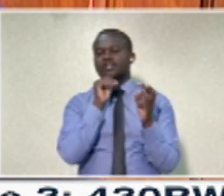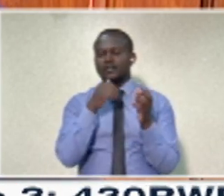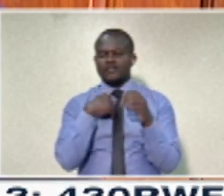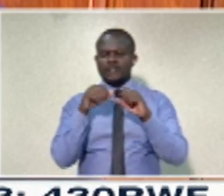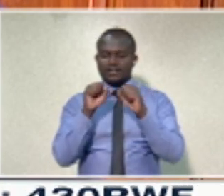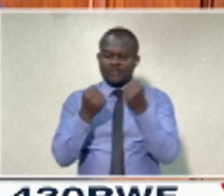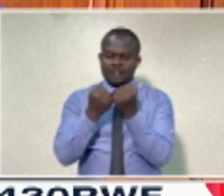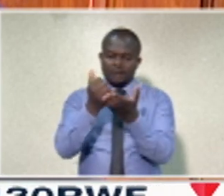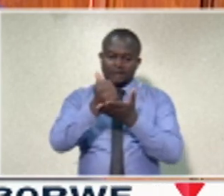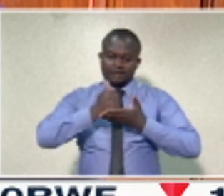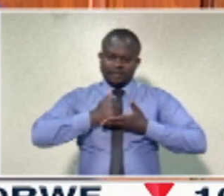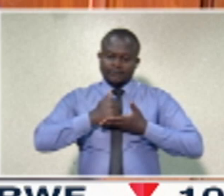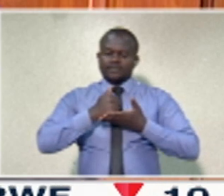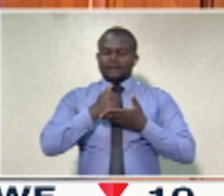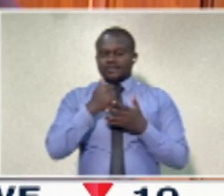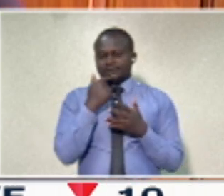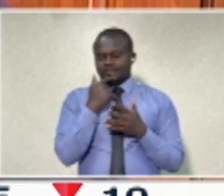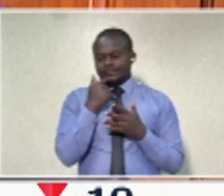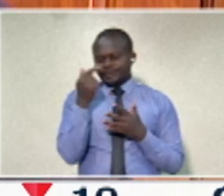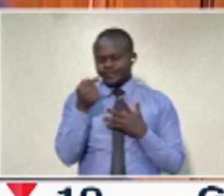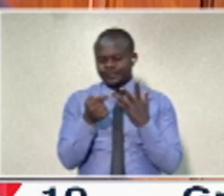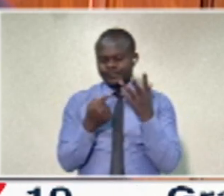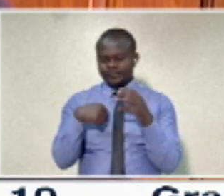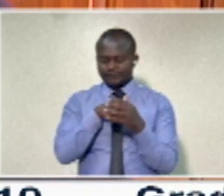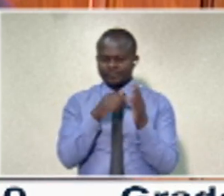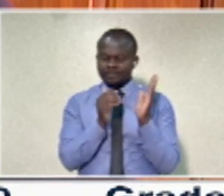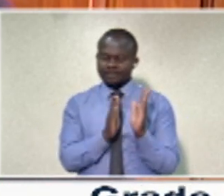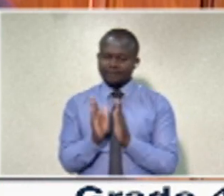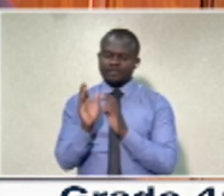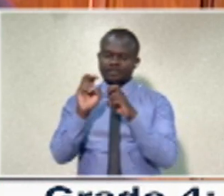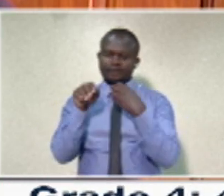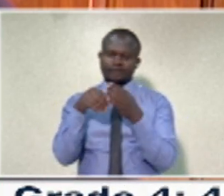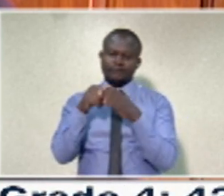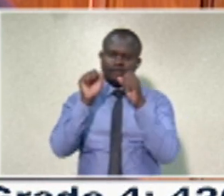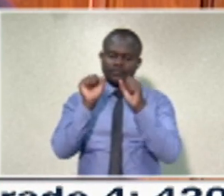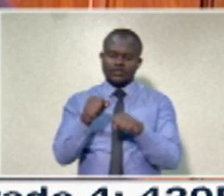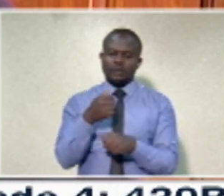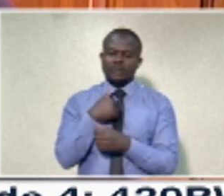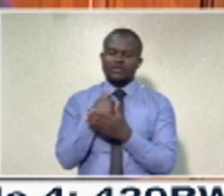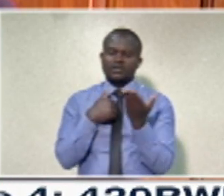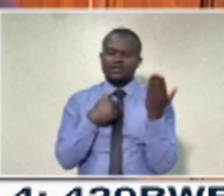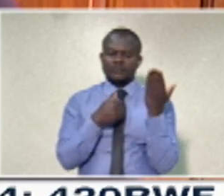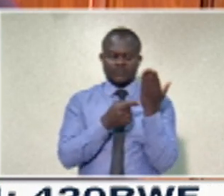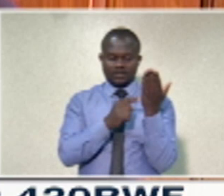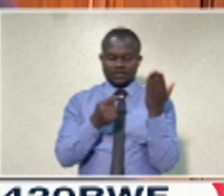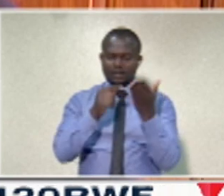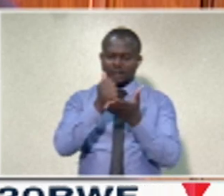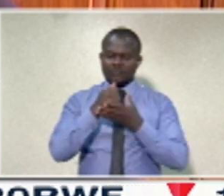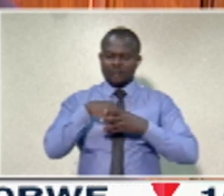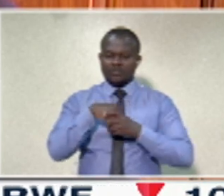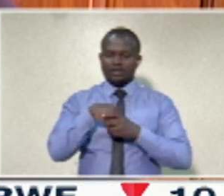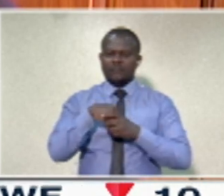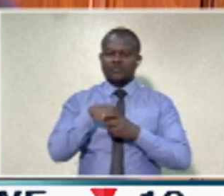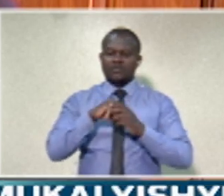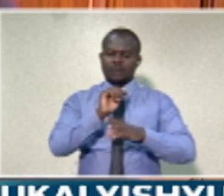tudafite sisitemu ibidufasha. Hari icyo rero turi guteganya ko twagira ikoranabuhanga ridufasha